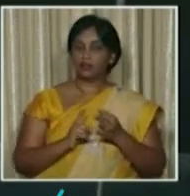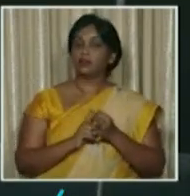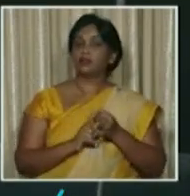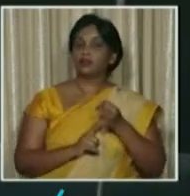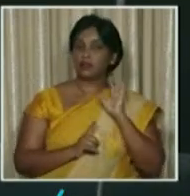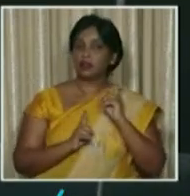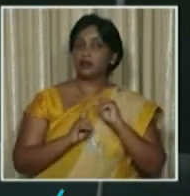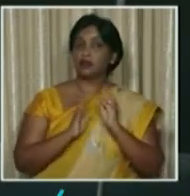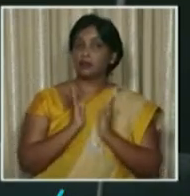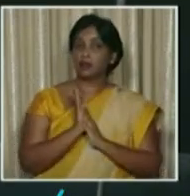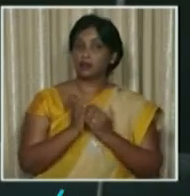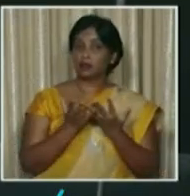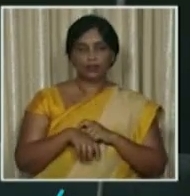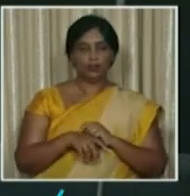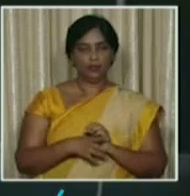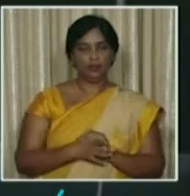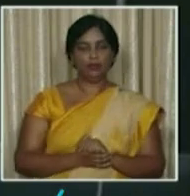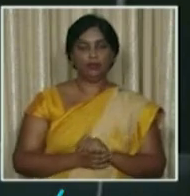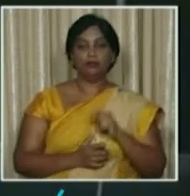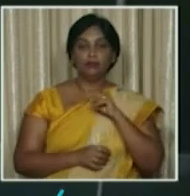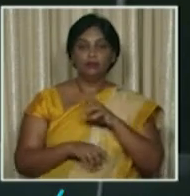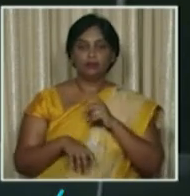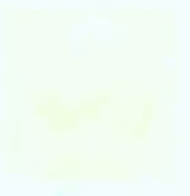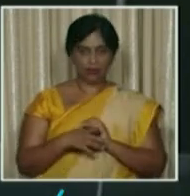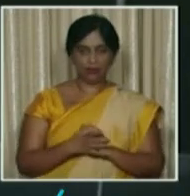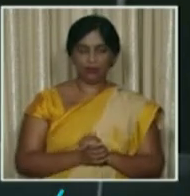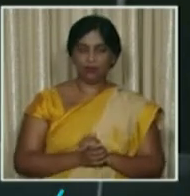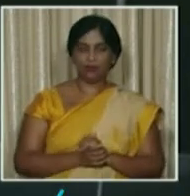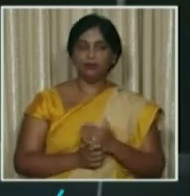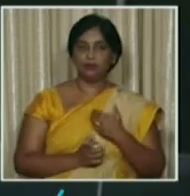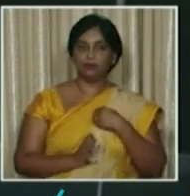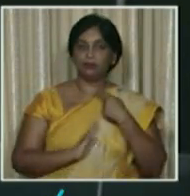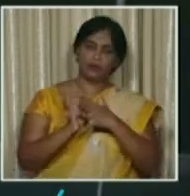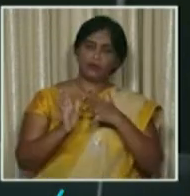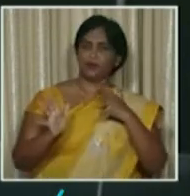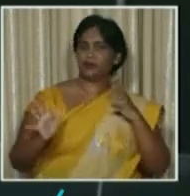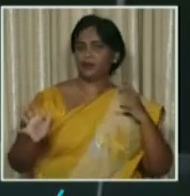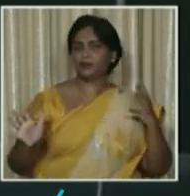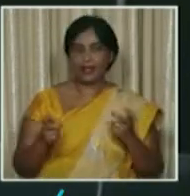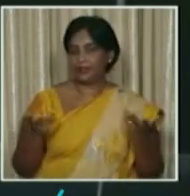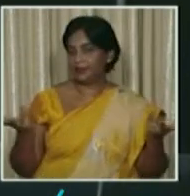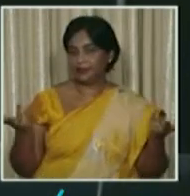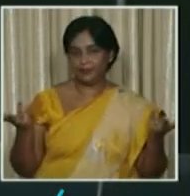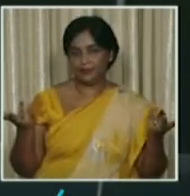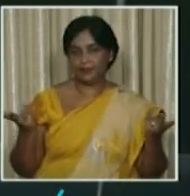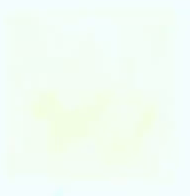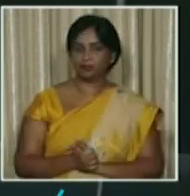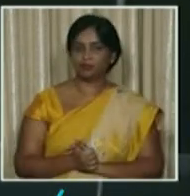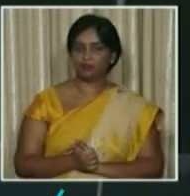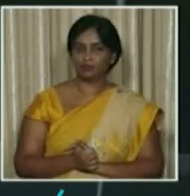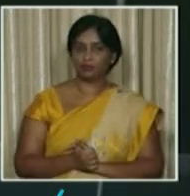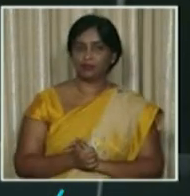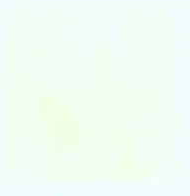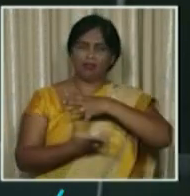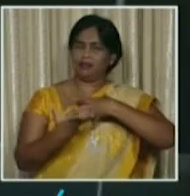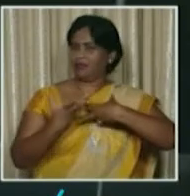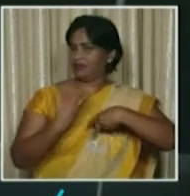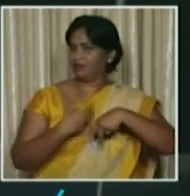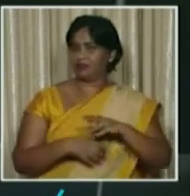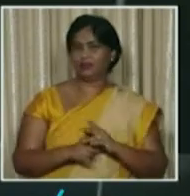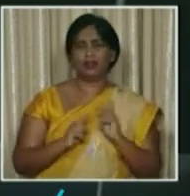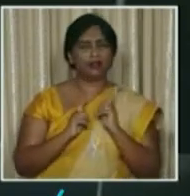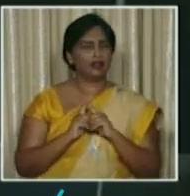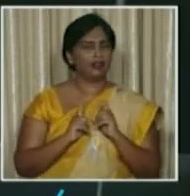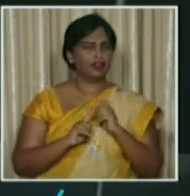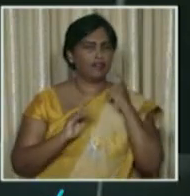ජනාධිපතිතුමා අගමැති ධුරේ බාරගත් අවස්ථාවේ. ඒ අවස්ථාව වෙනකොට අප රටේ ඉන්ධන පෝලිං ගෑස් නැහැ. පාසල් වහලා අවුල් ජාලාවක්.